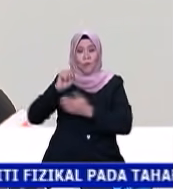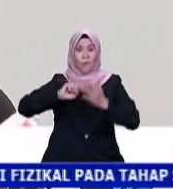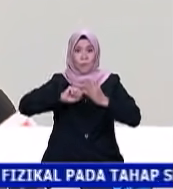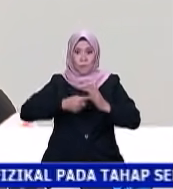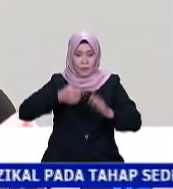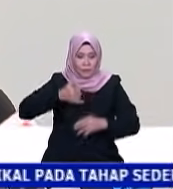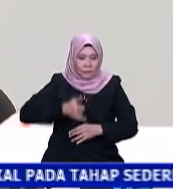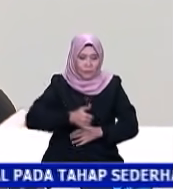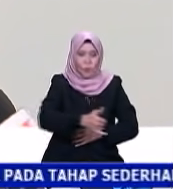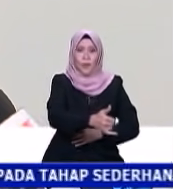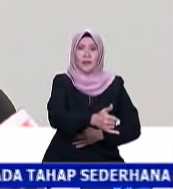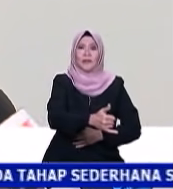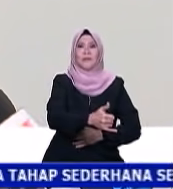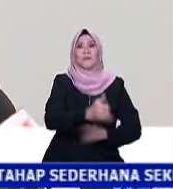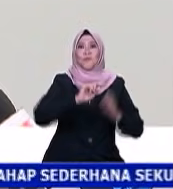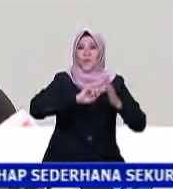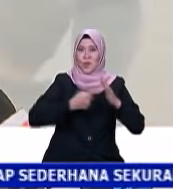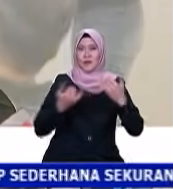bermula pada hari ini.